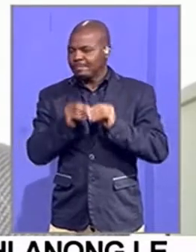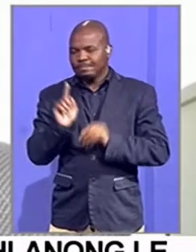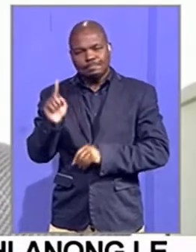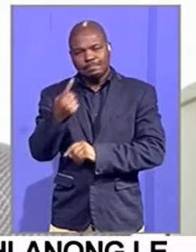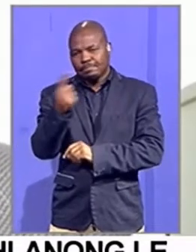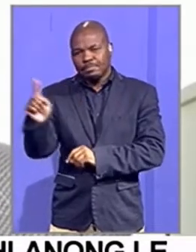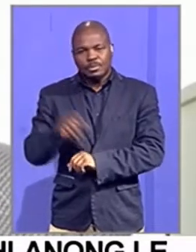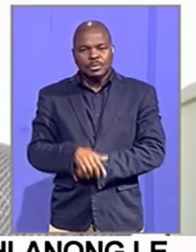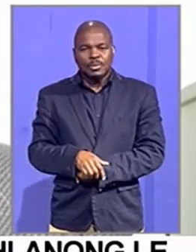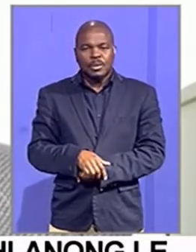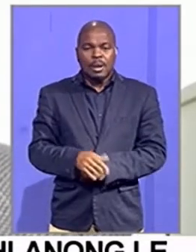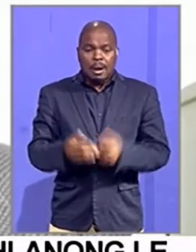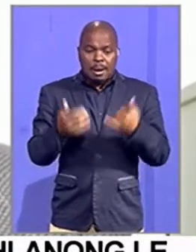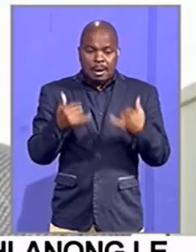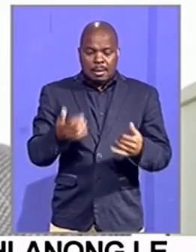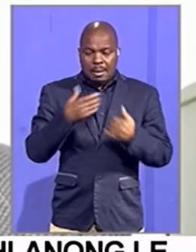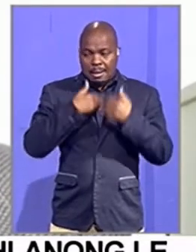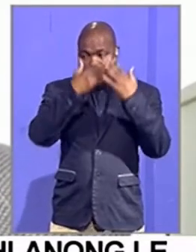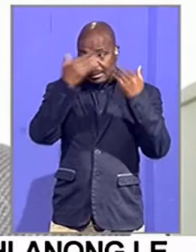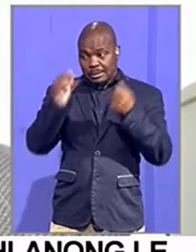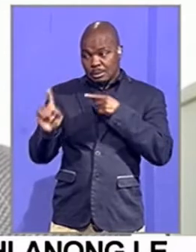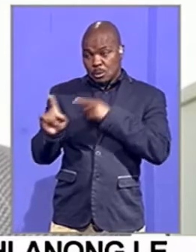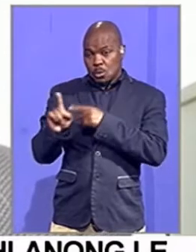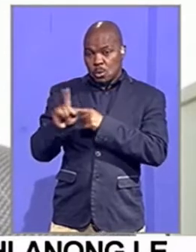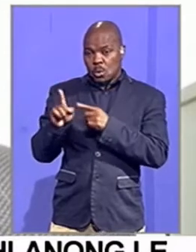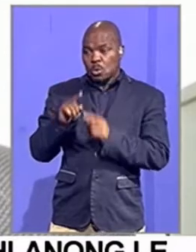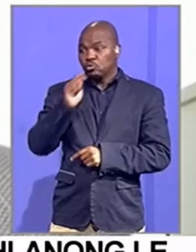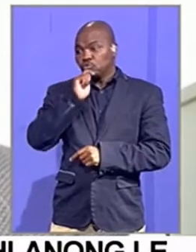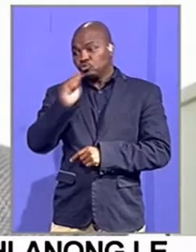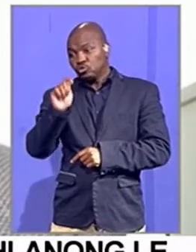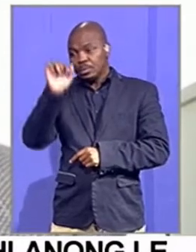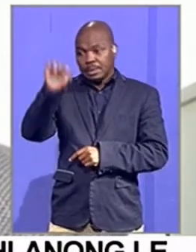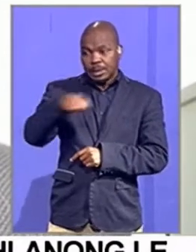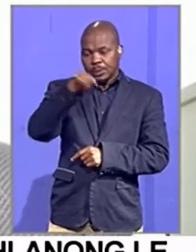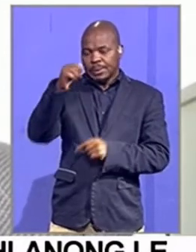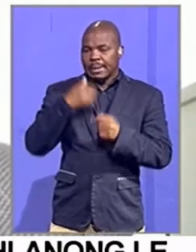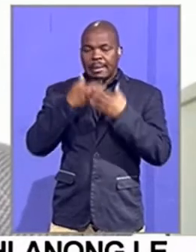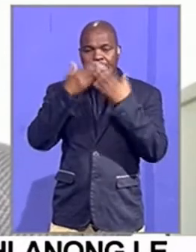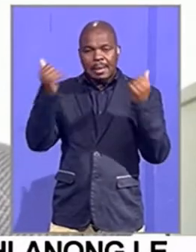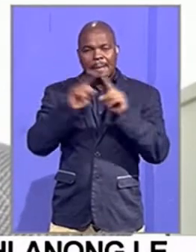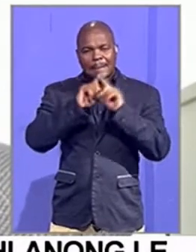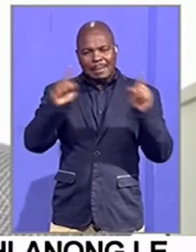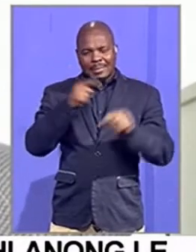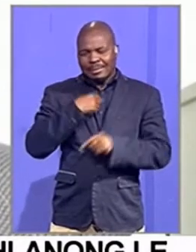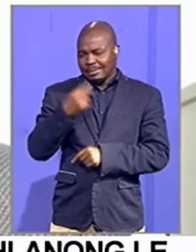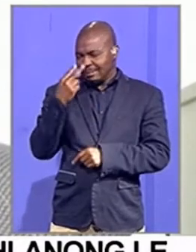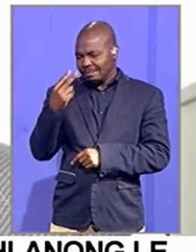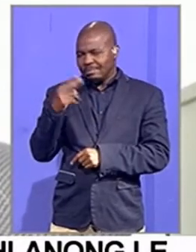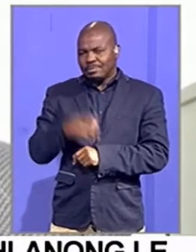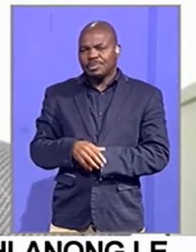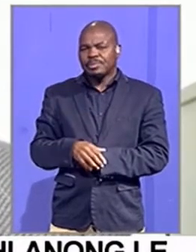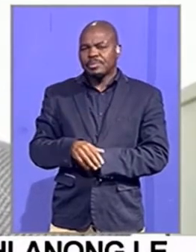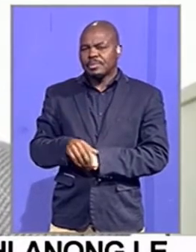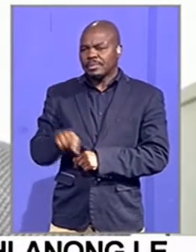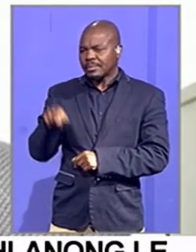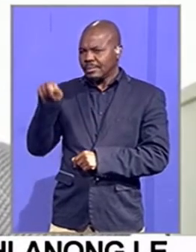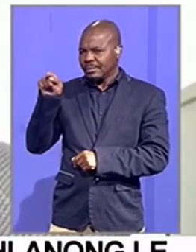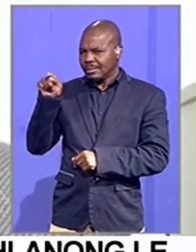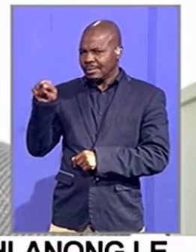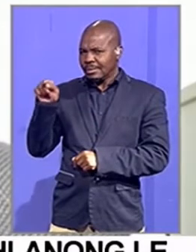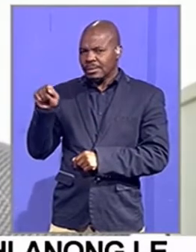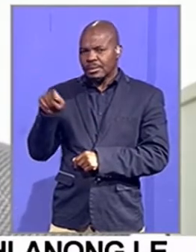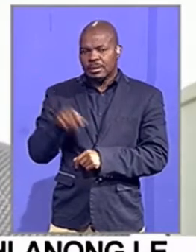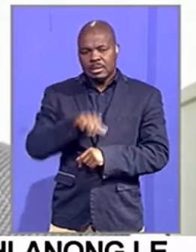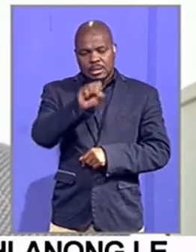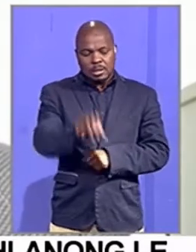tsepelang go le ge ga ke tsebe gore tše di bolelang ke ntate Fraser ke nnete ba se nnete mara ke bona o ka re di bea